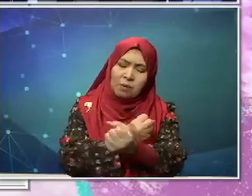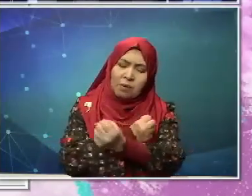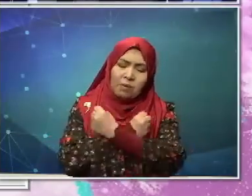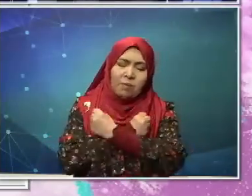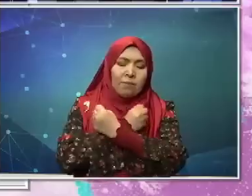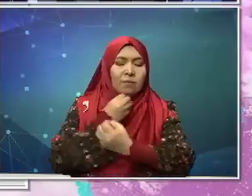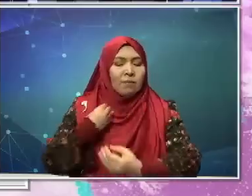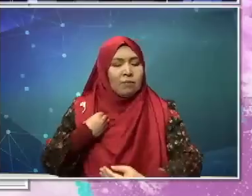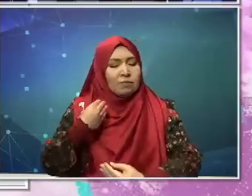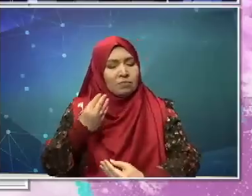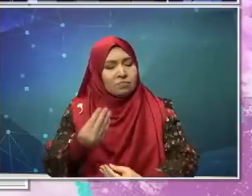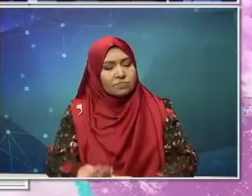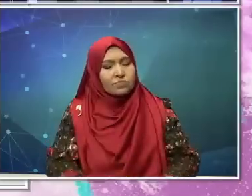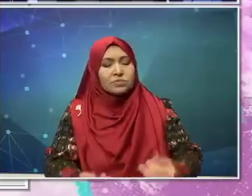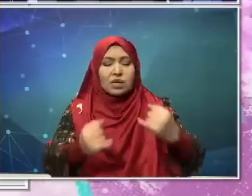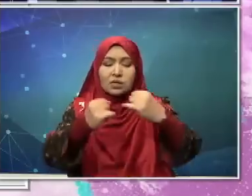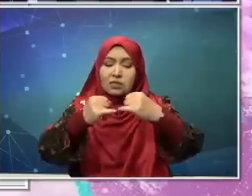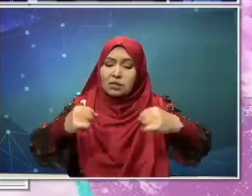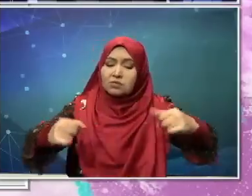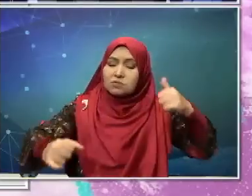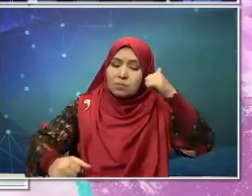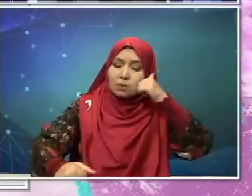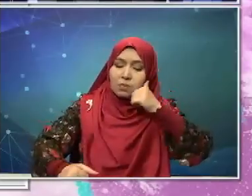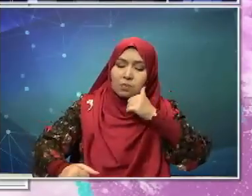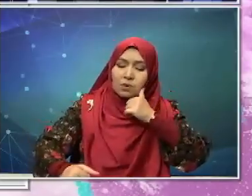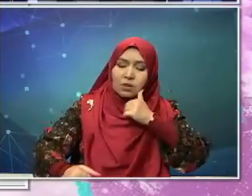ibadurrohman yay NASA